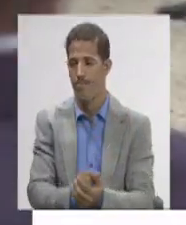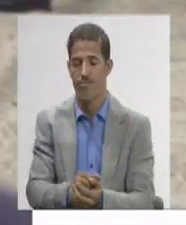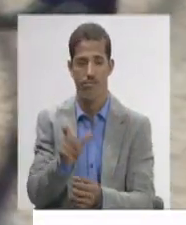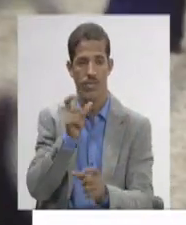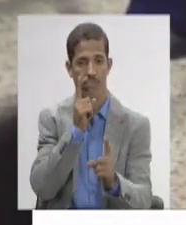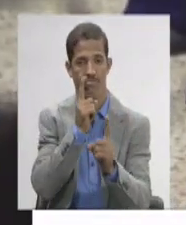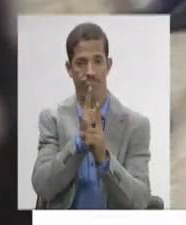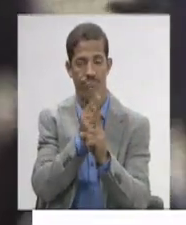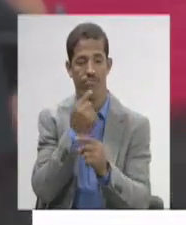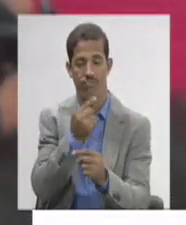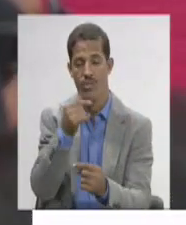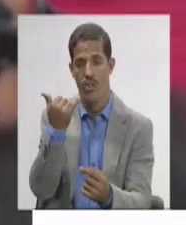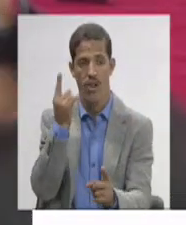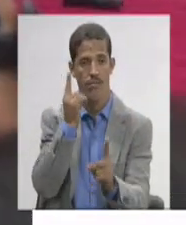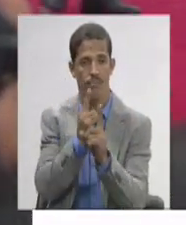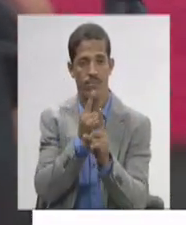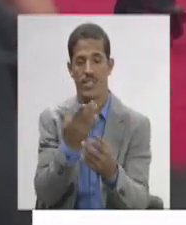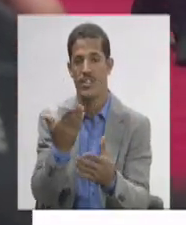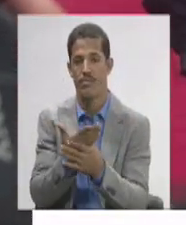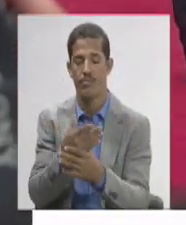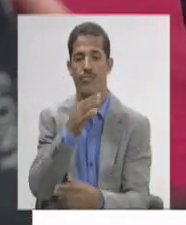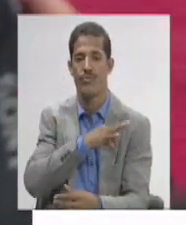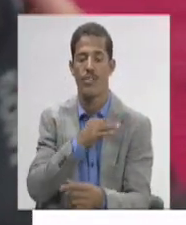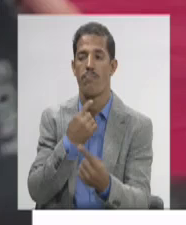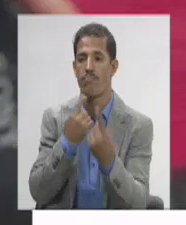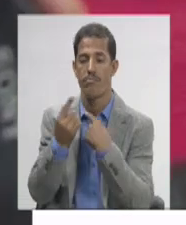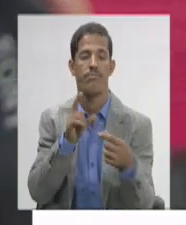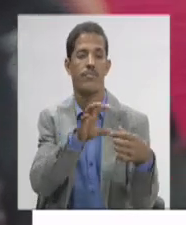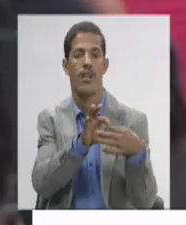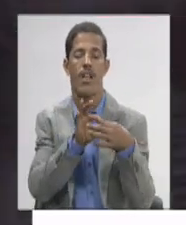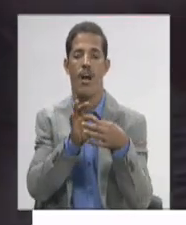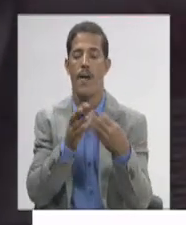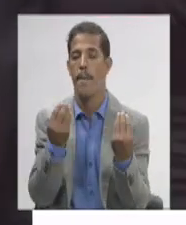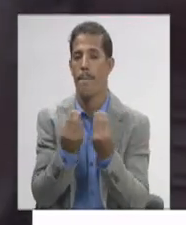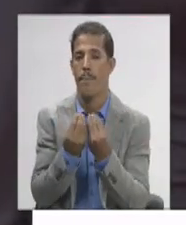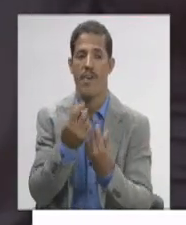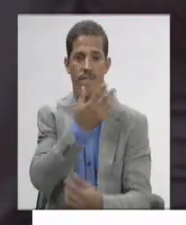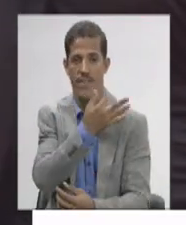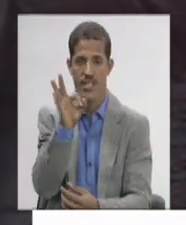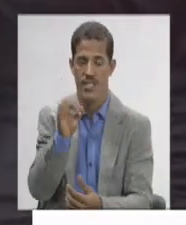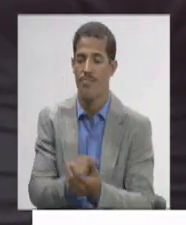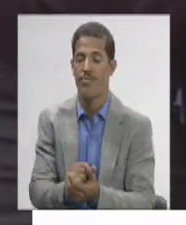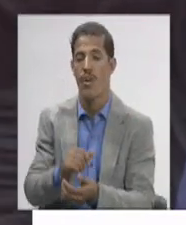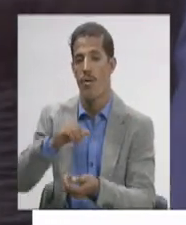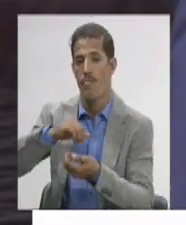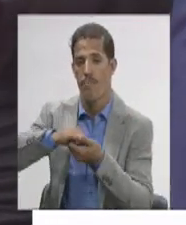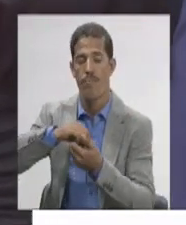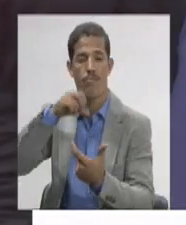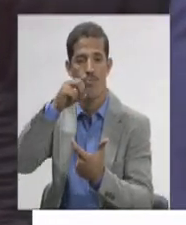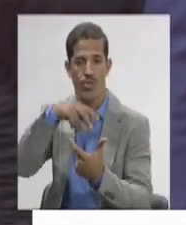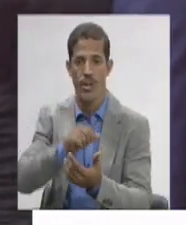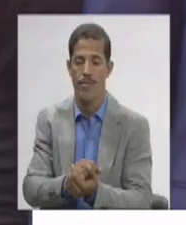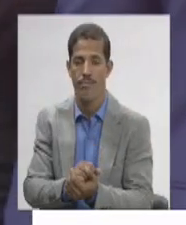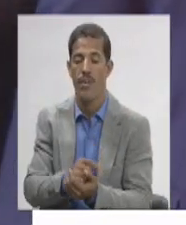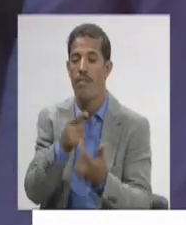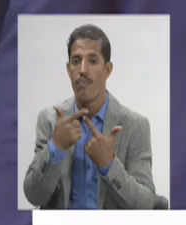ماكرون وياتي هذا اللقاء الذي شكل فرصه لبحث مجالات تعزيز العلاقات الثنائيه بين البلدين الصادقين على هامش انطلاق